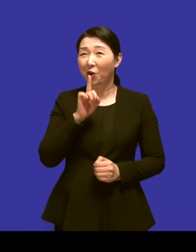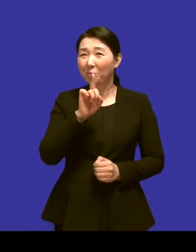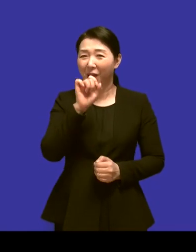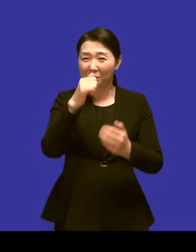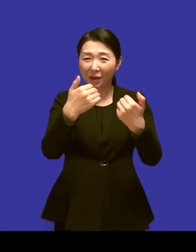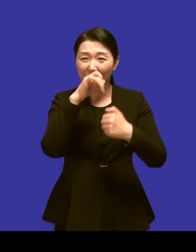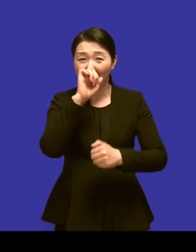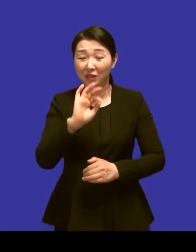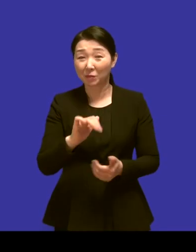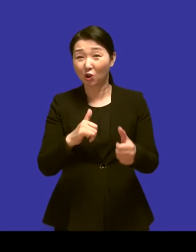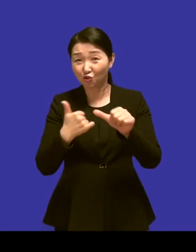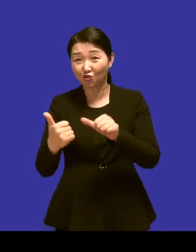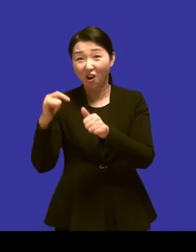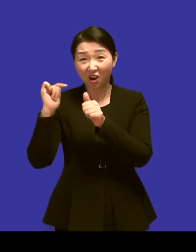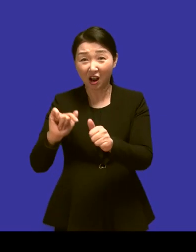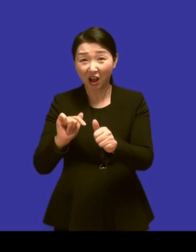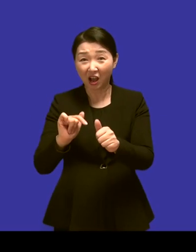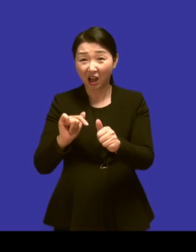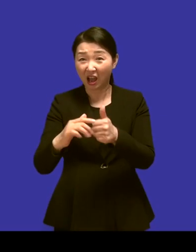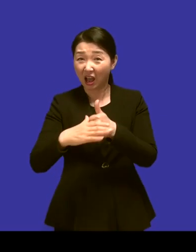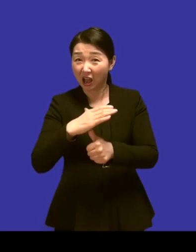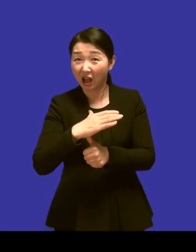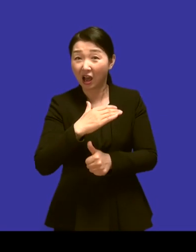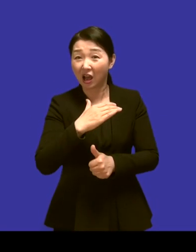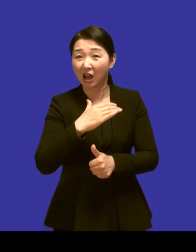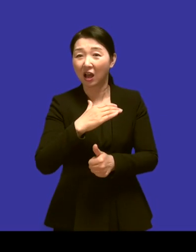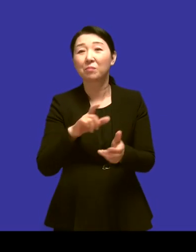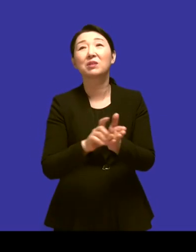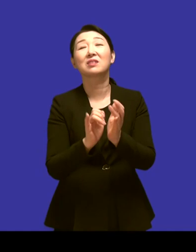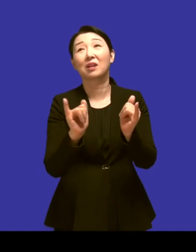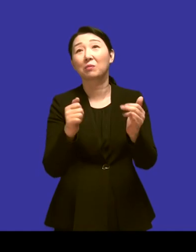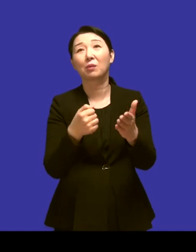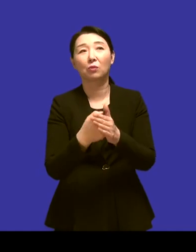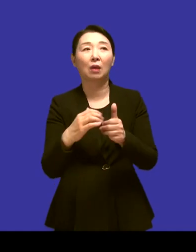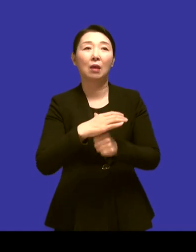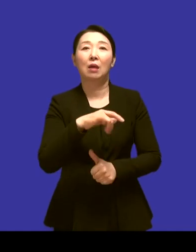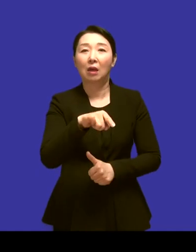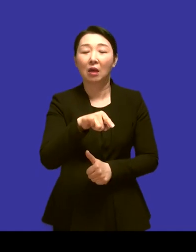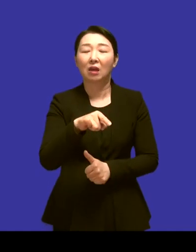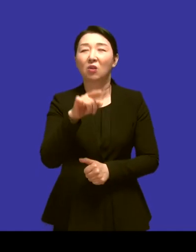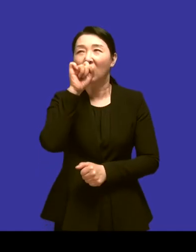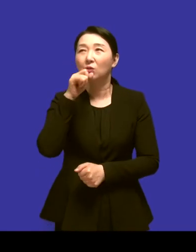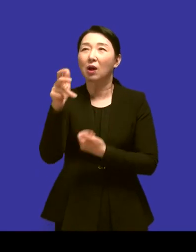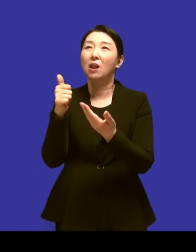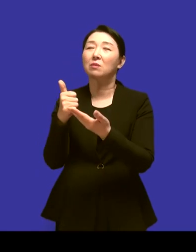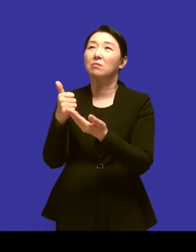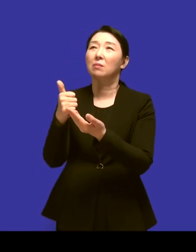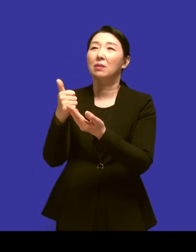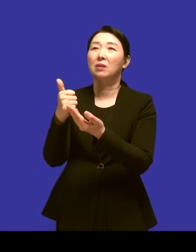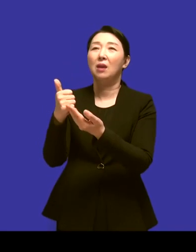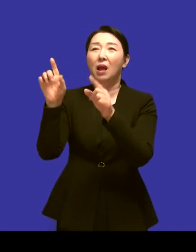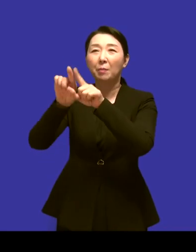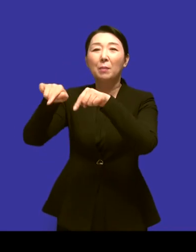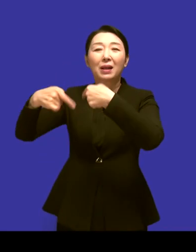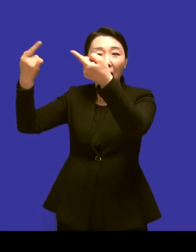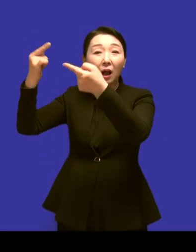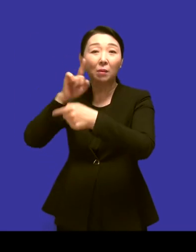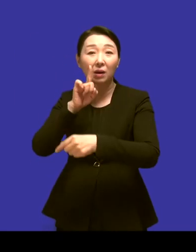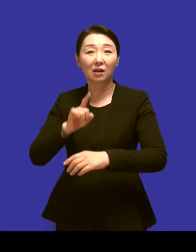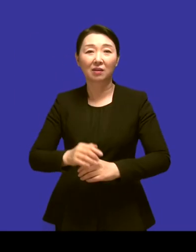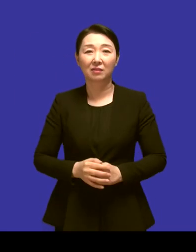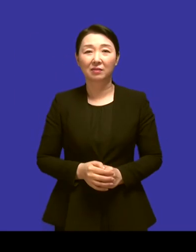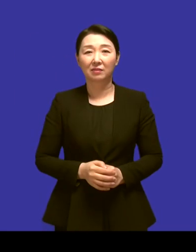쉽게 해서 죽어라라는 표현을 이제 좋게 표현한 거 아니에요? 네가 크리스찬이니까 네가 좋아하는 하나님 빨리 가라 이렇게. 그리고 또 이제 뭔가